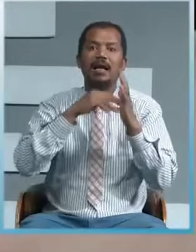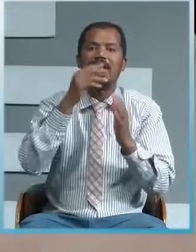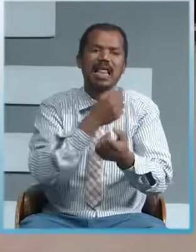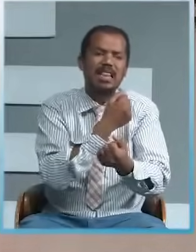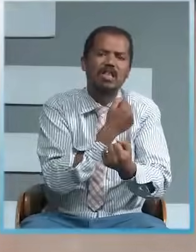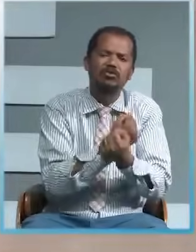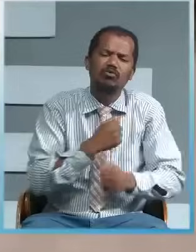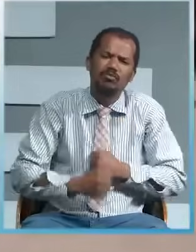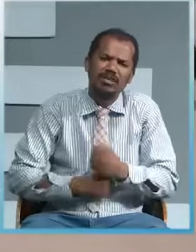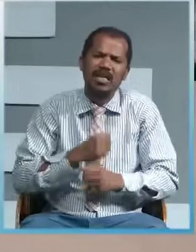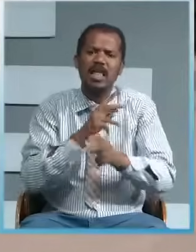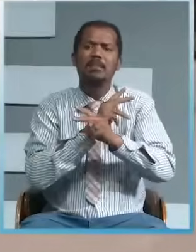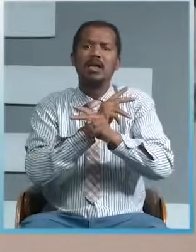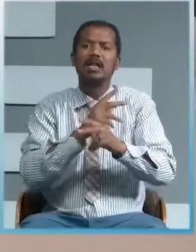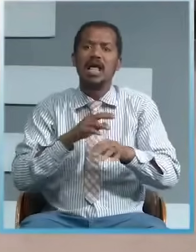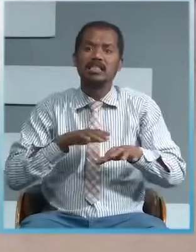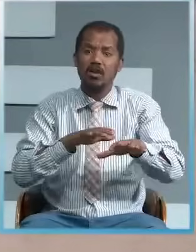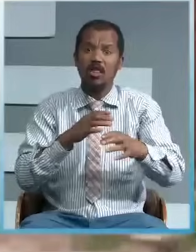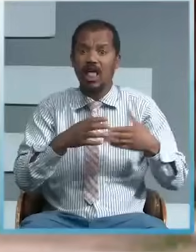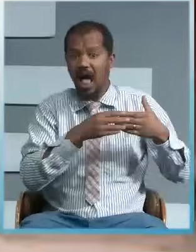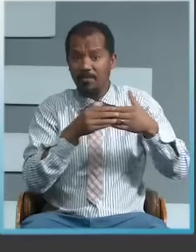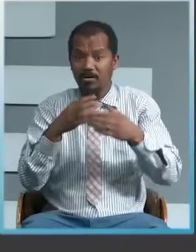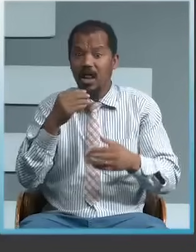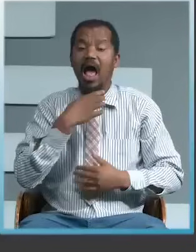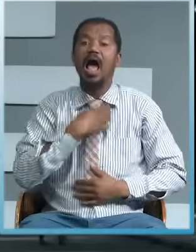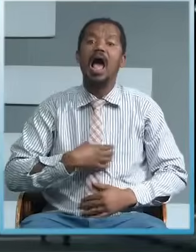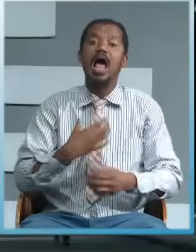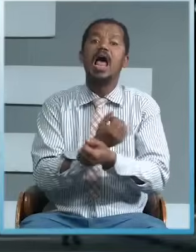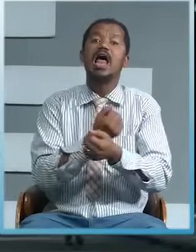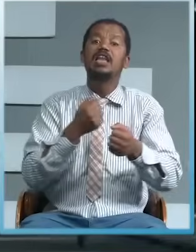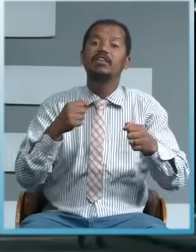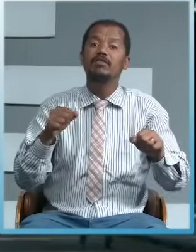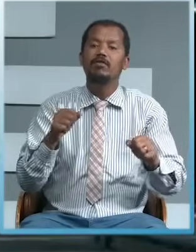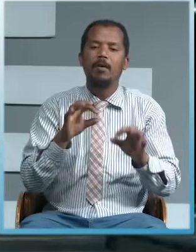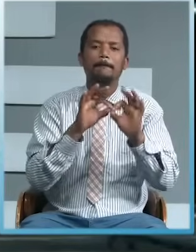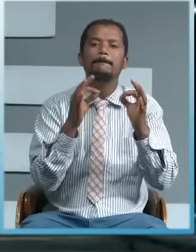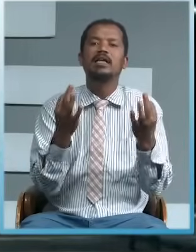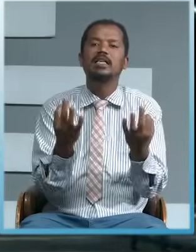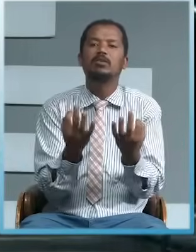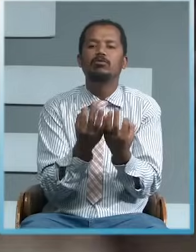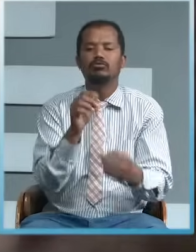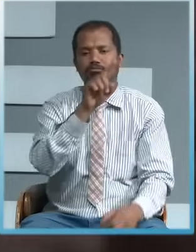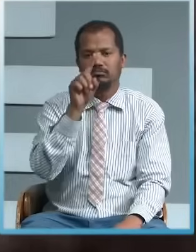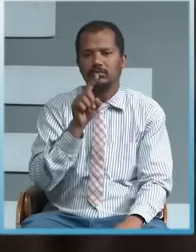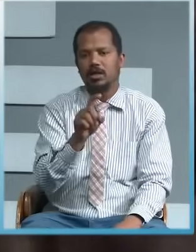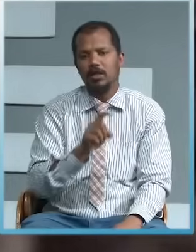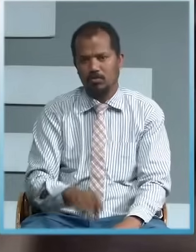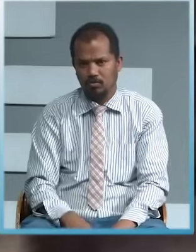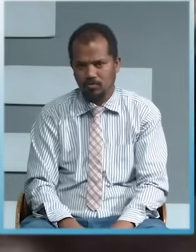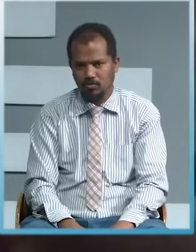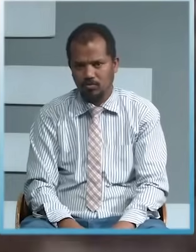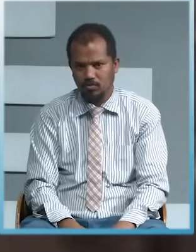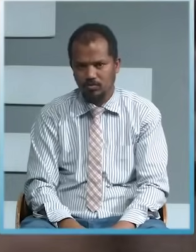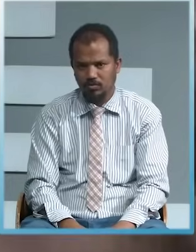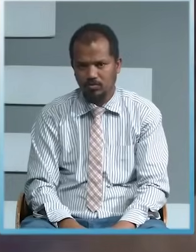بمكالي تاسرو يمسك أيو يمكالاكي أسرائي تامرا روچن نابالات اندفتو بيتسبو تشاچو أيكم